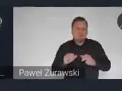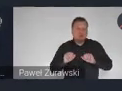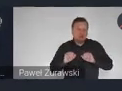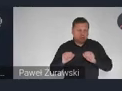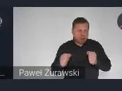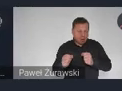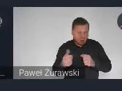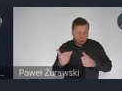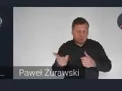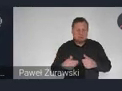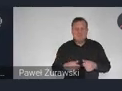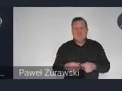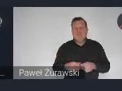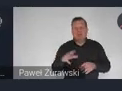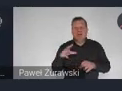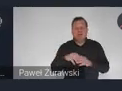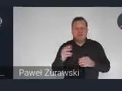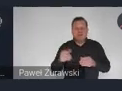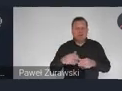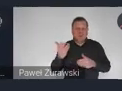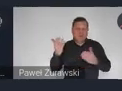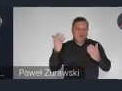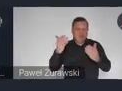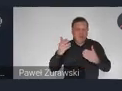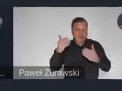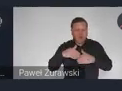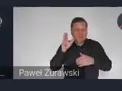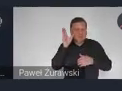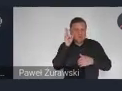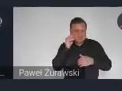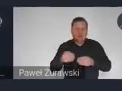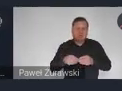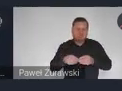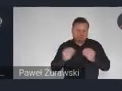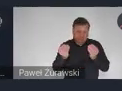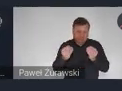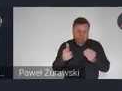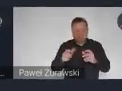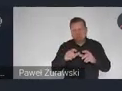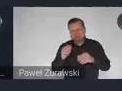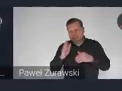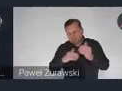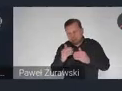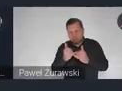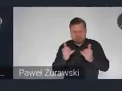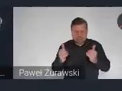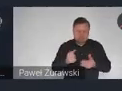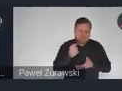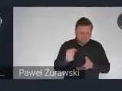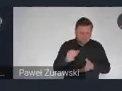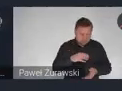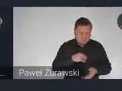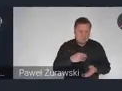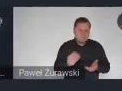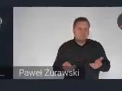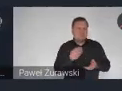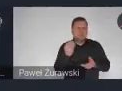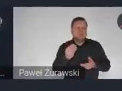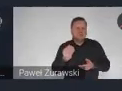związanych z rozwojem bazy noclegowej a także i tutaj należy pewnie też